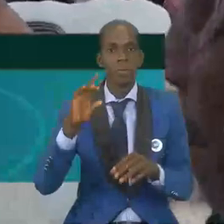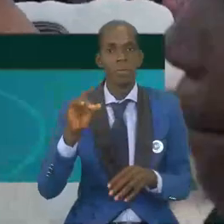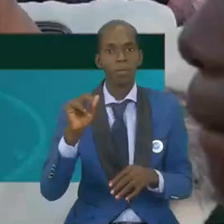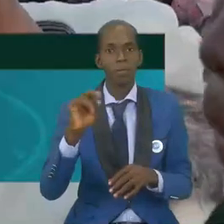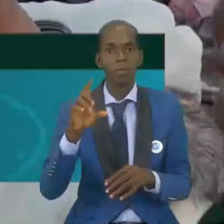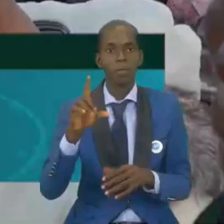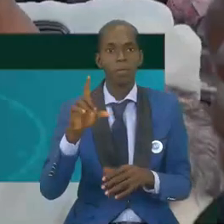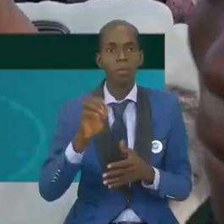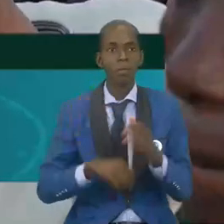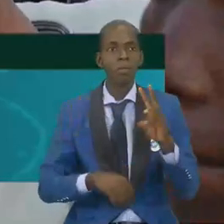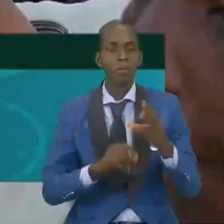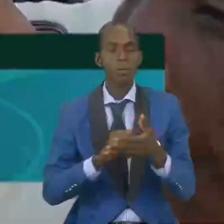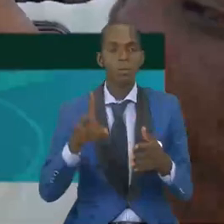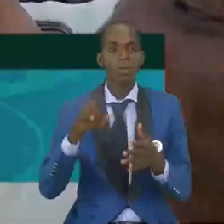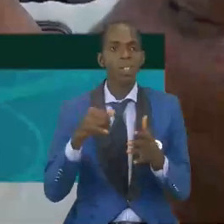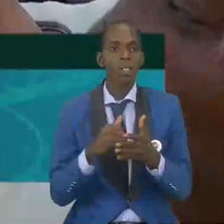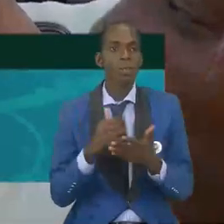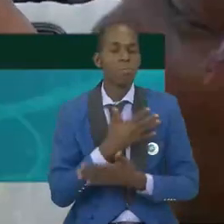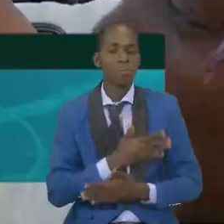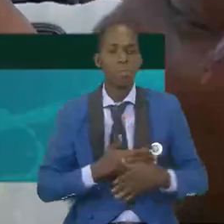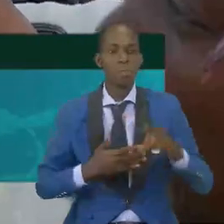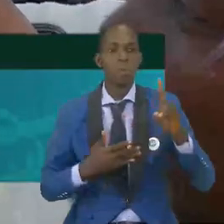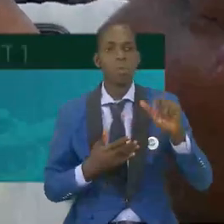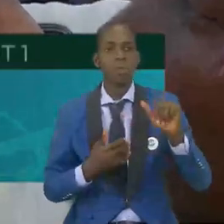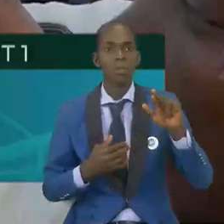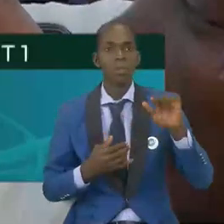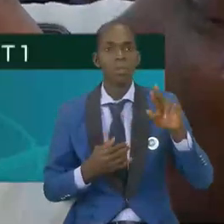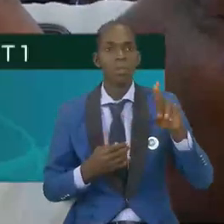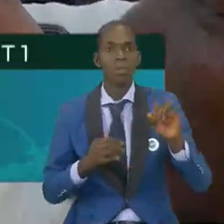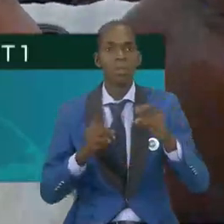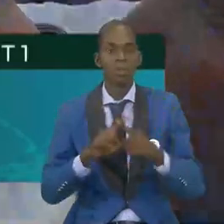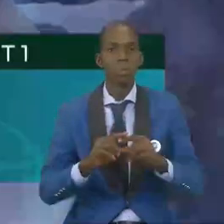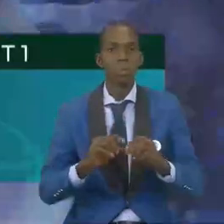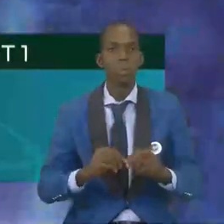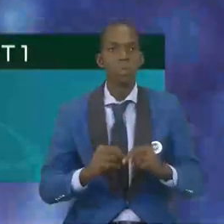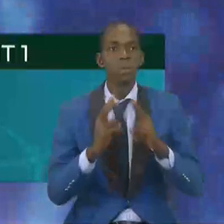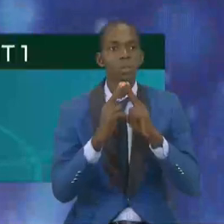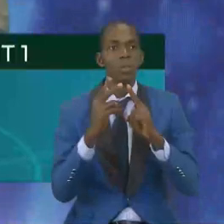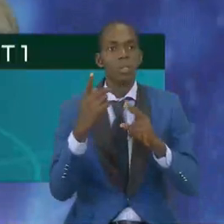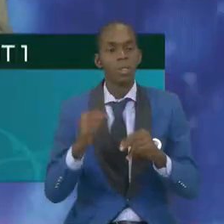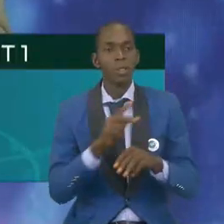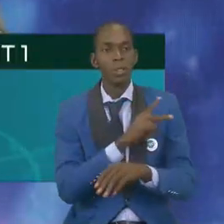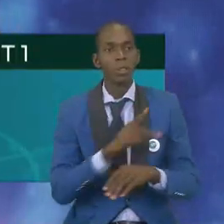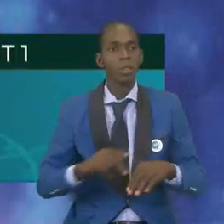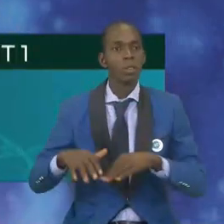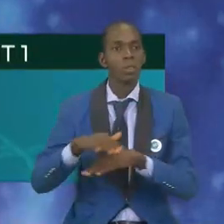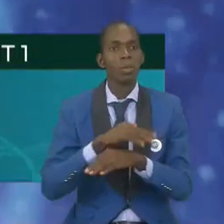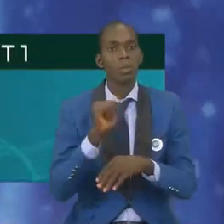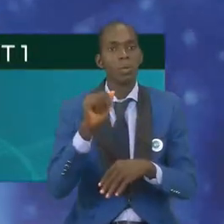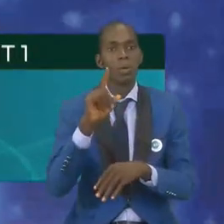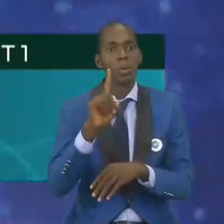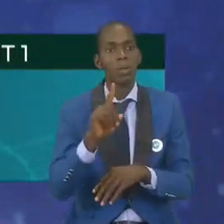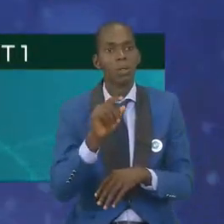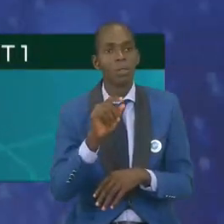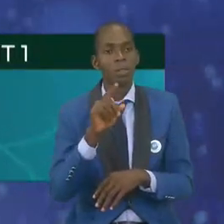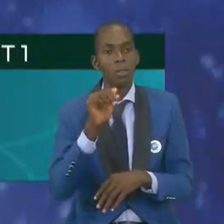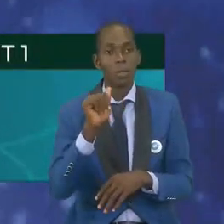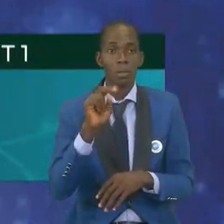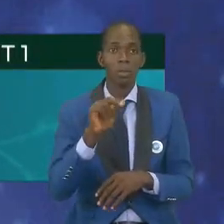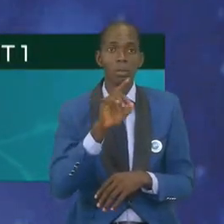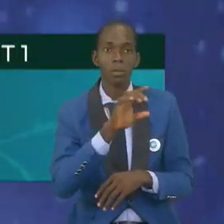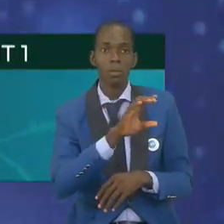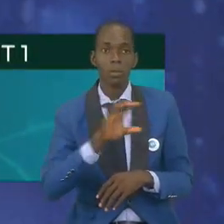6 du verset 1. Daniel trouva bon d'établir sur le royaume 120